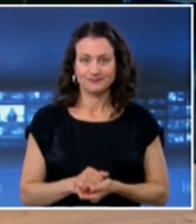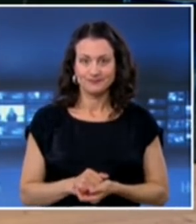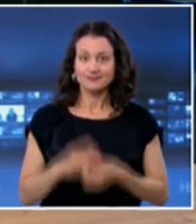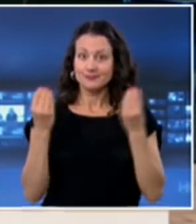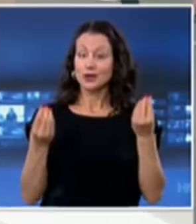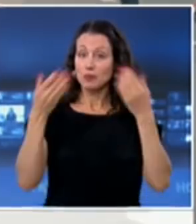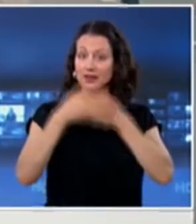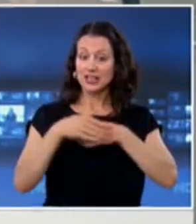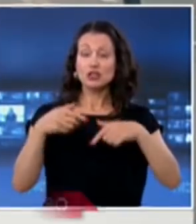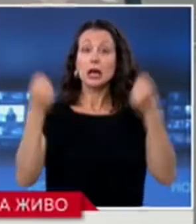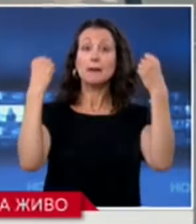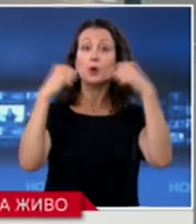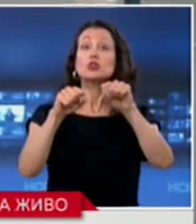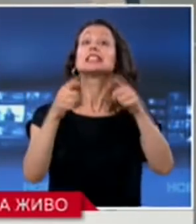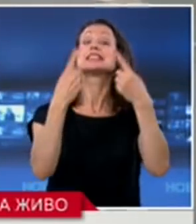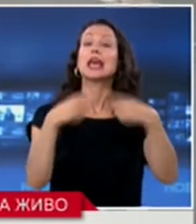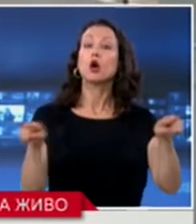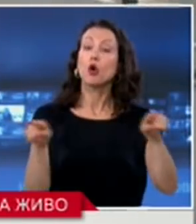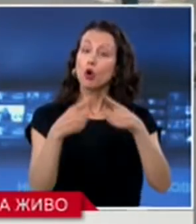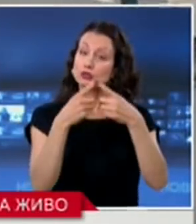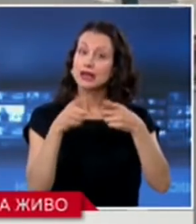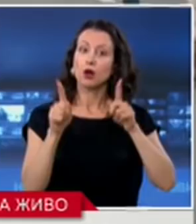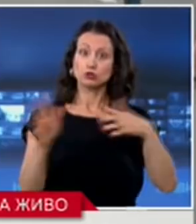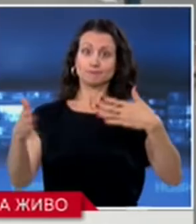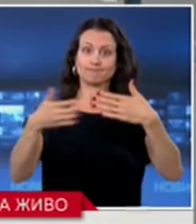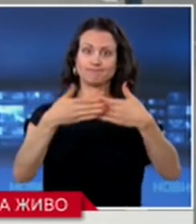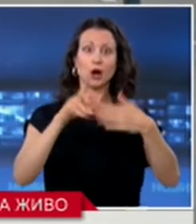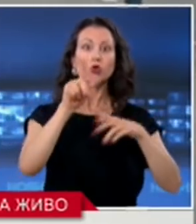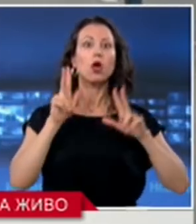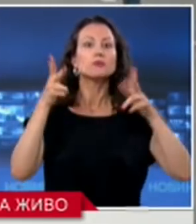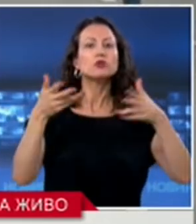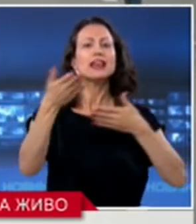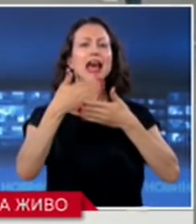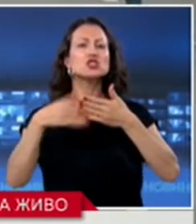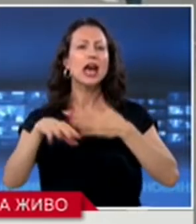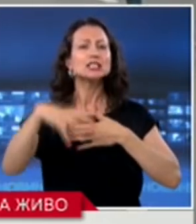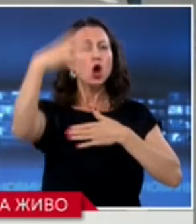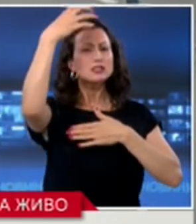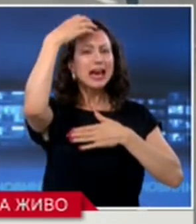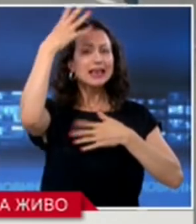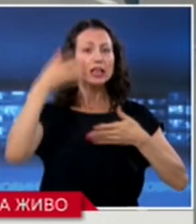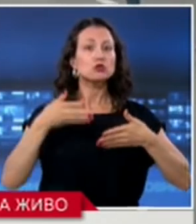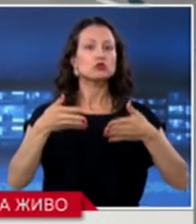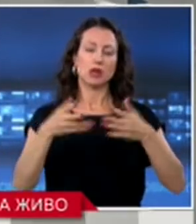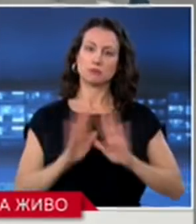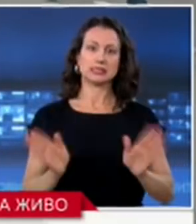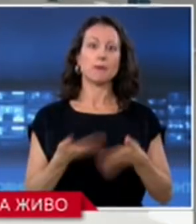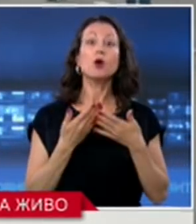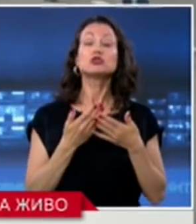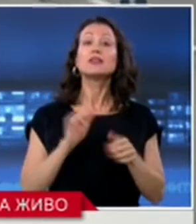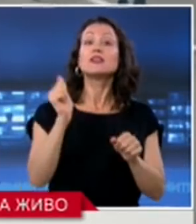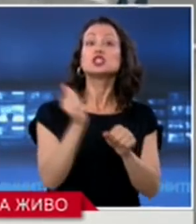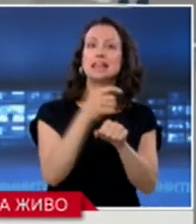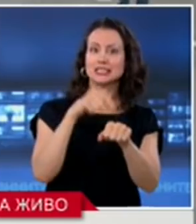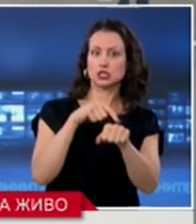Добър вечер. Протестният концерт, който затвори Орлов мост и част от Цариградско шосе, започна в 16 часа.